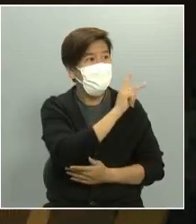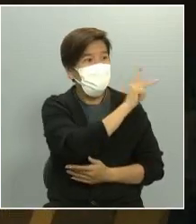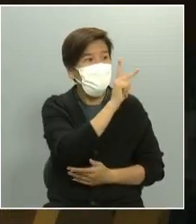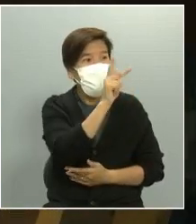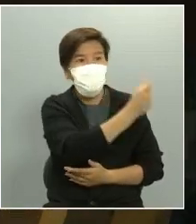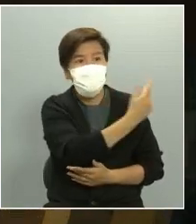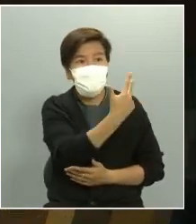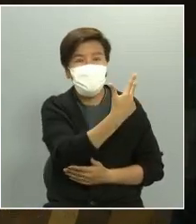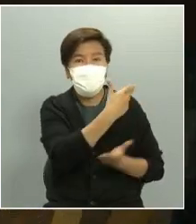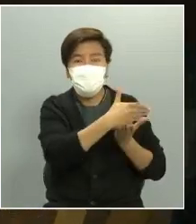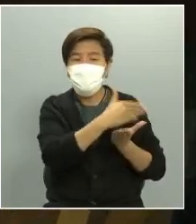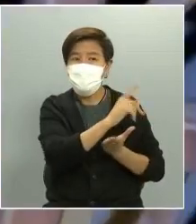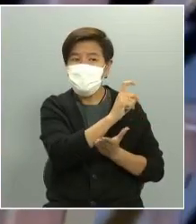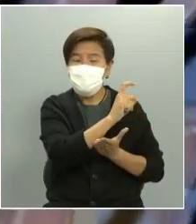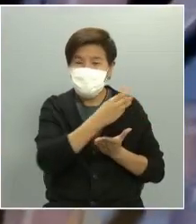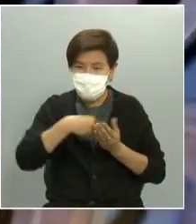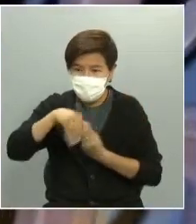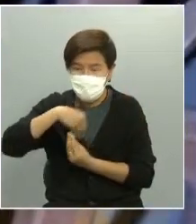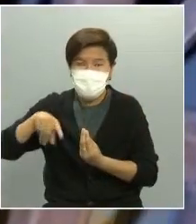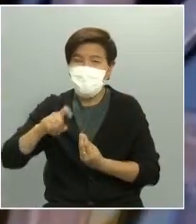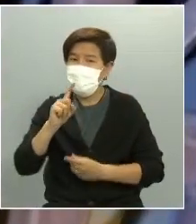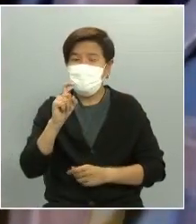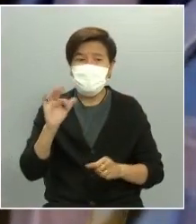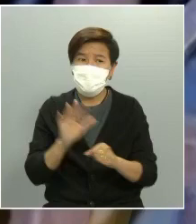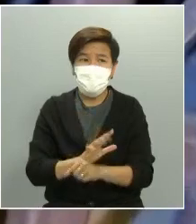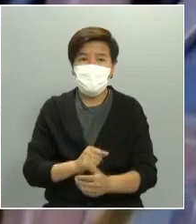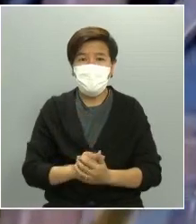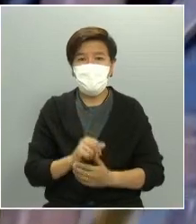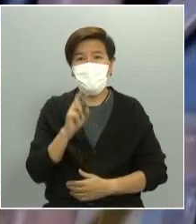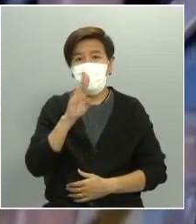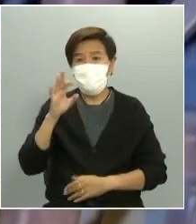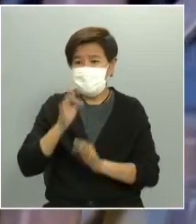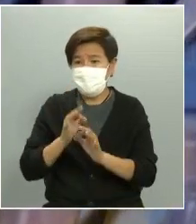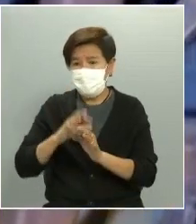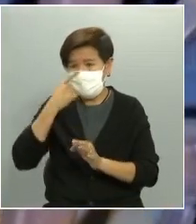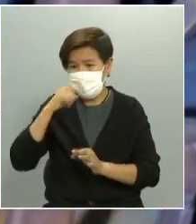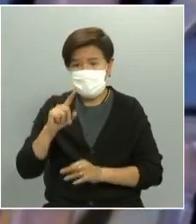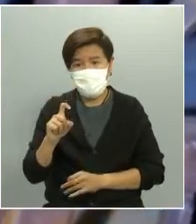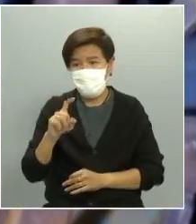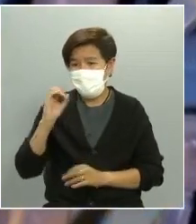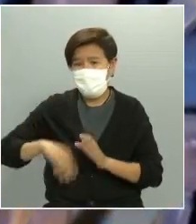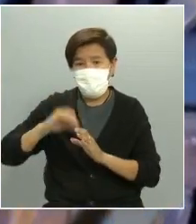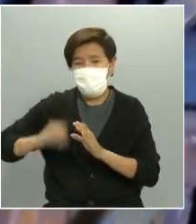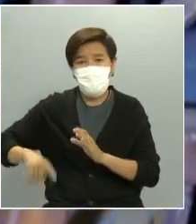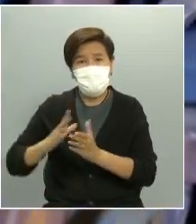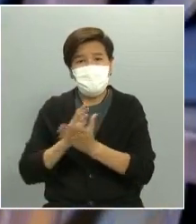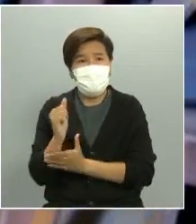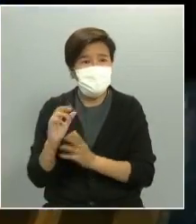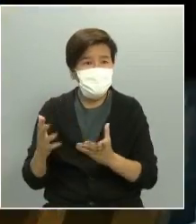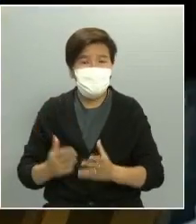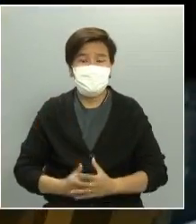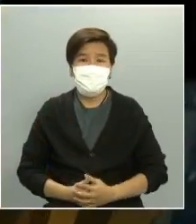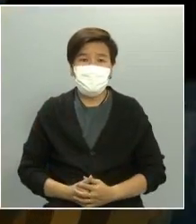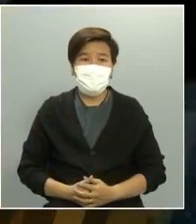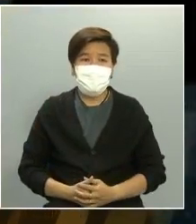จะพูดหรอกก็ดูข่าวก็รู้จะมันจะเป็นผู้แต่ระบบไม่ผ่านเลยที่นายกพยายามจะบอกว่าต้องไปทำให้กู้ในระบบ